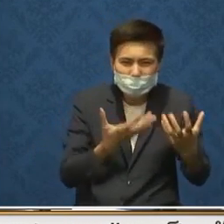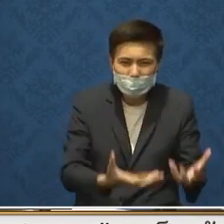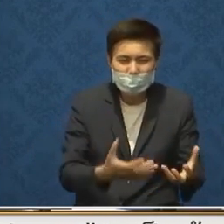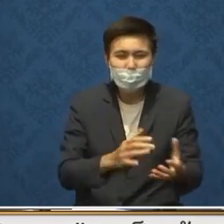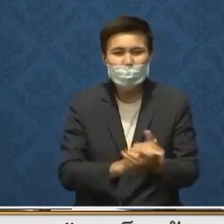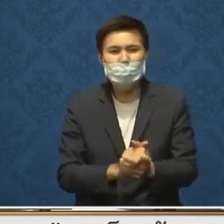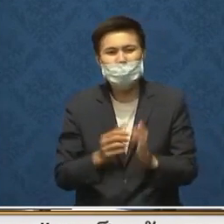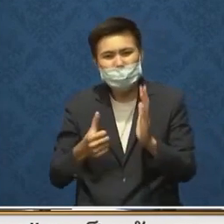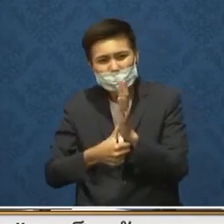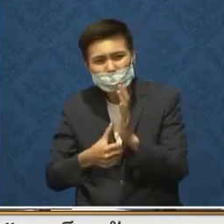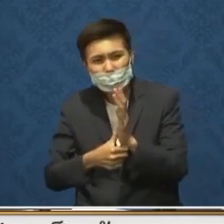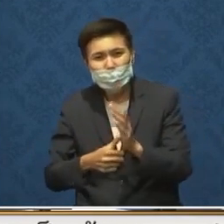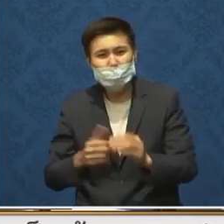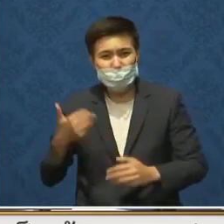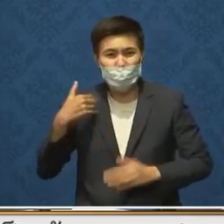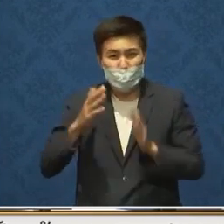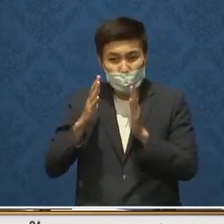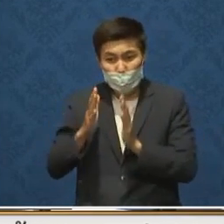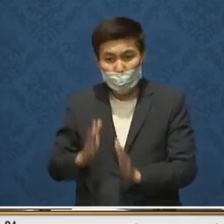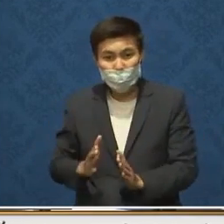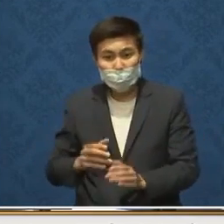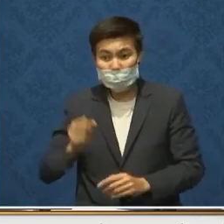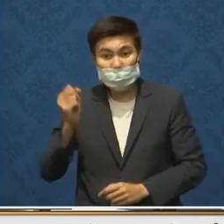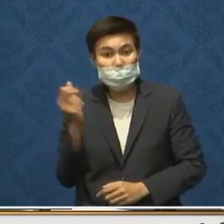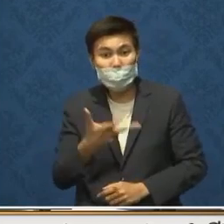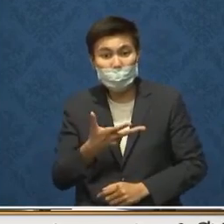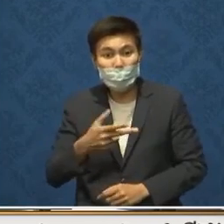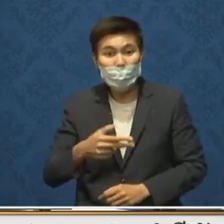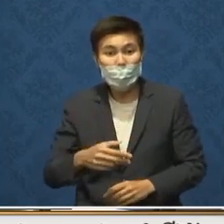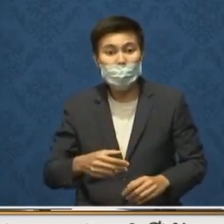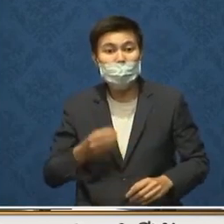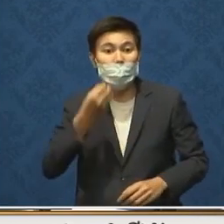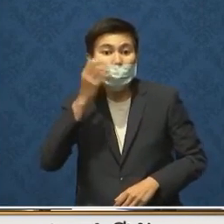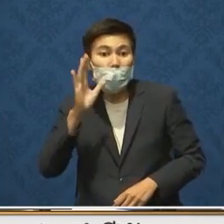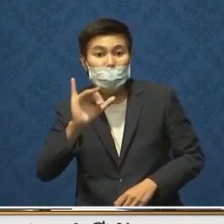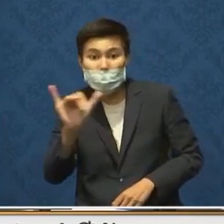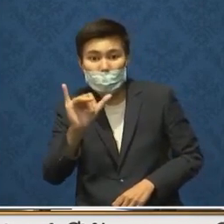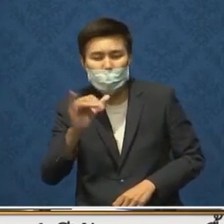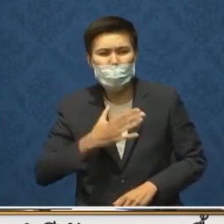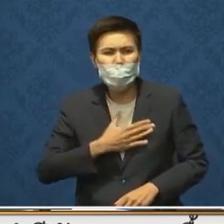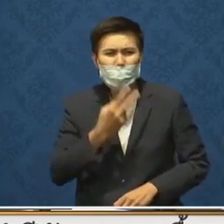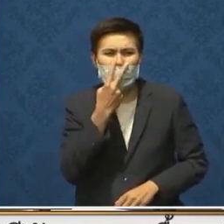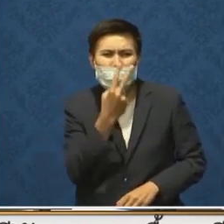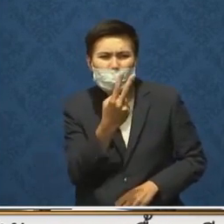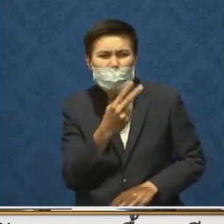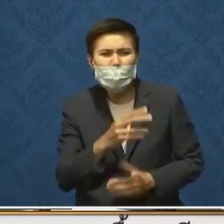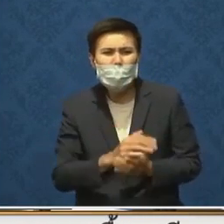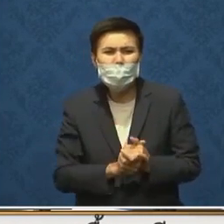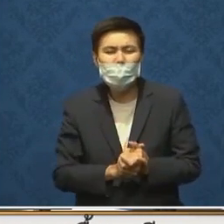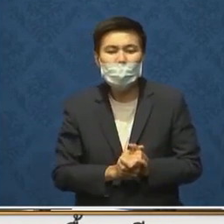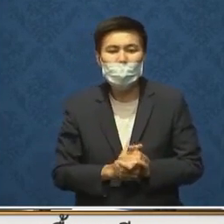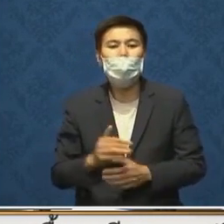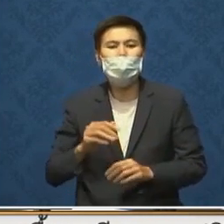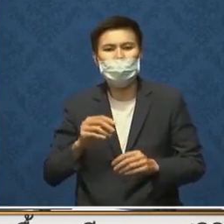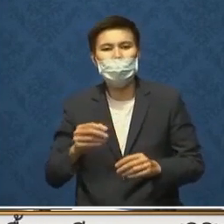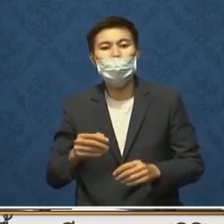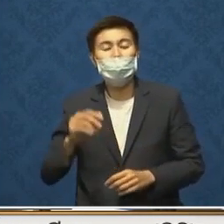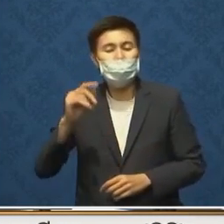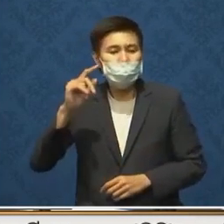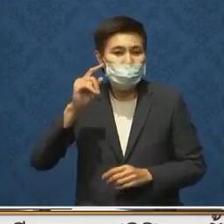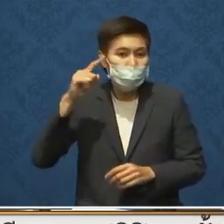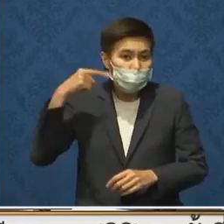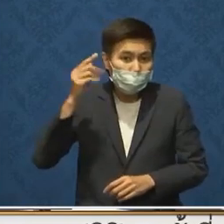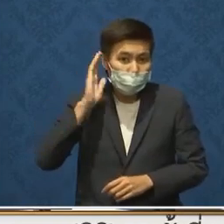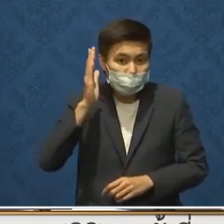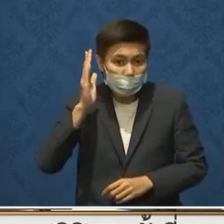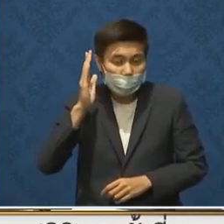ตีสามยเขไมไดเขาบ้านนะครับผมเหนละแทบหงน้ตาสองคนพัวเมีพาลูไปฝากญาไว้นัดก